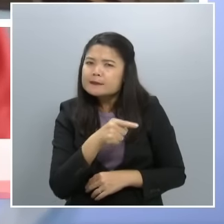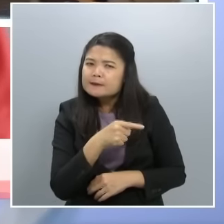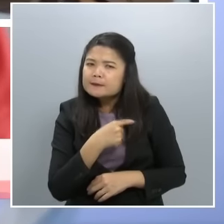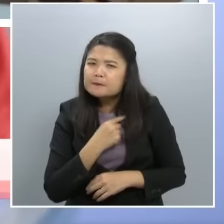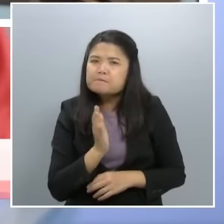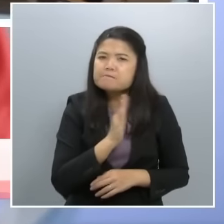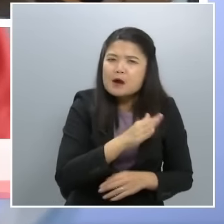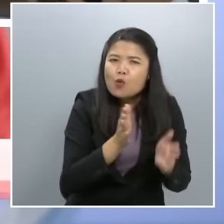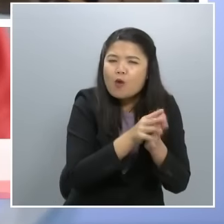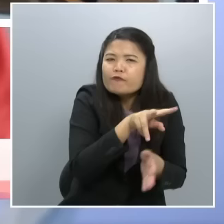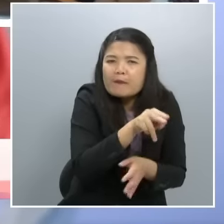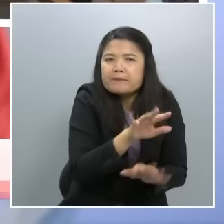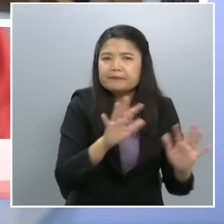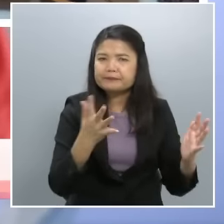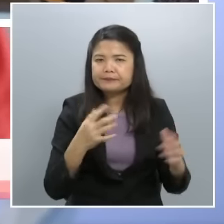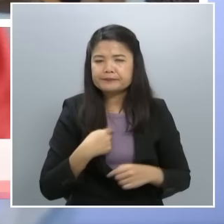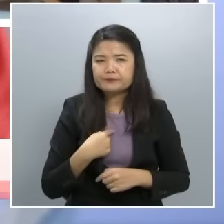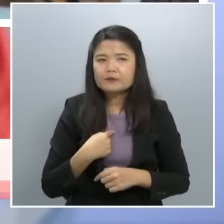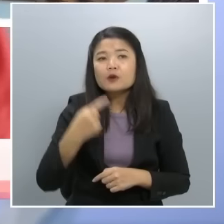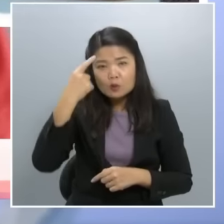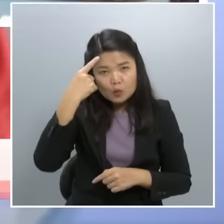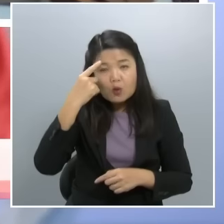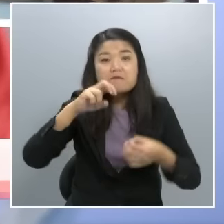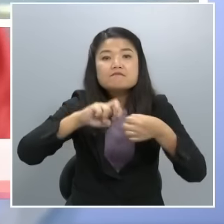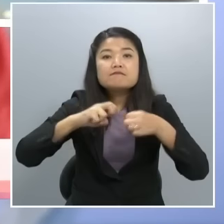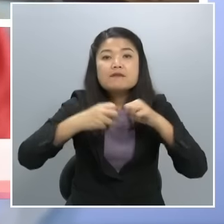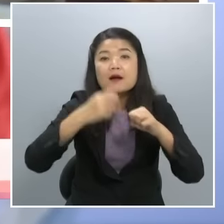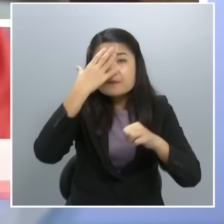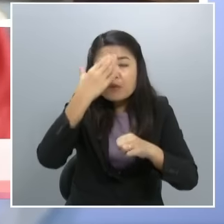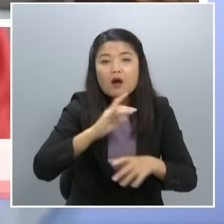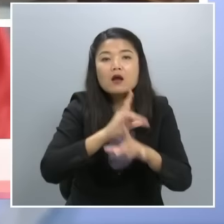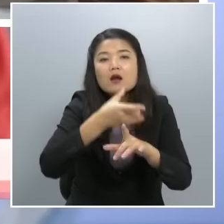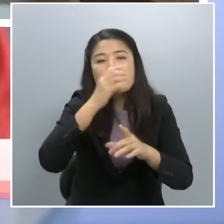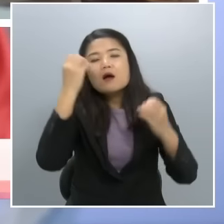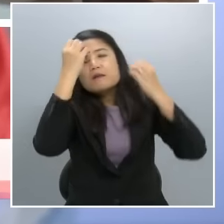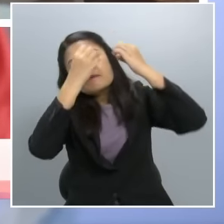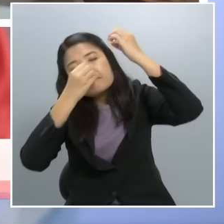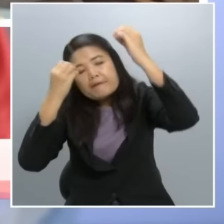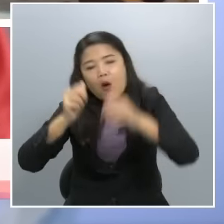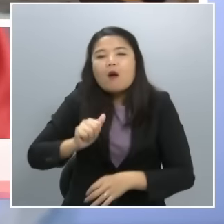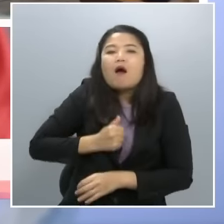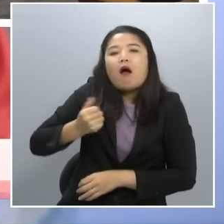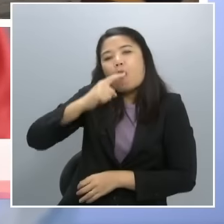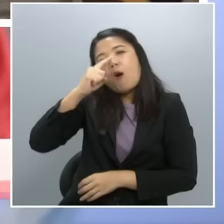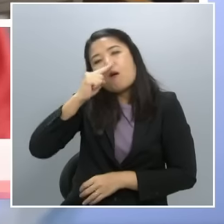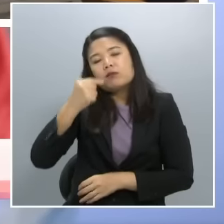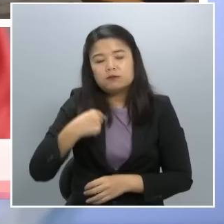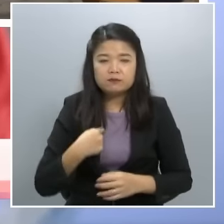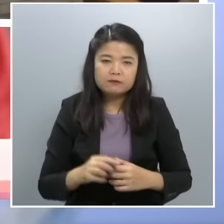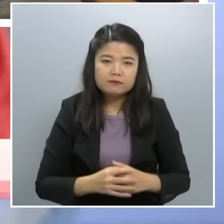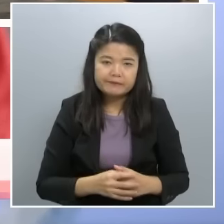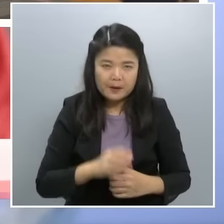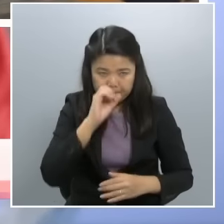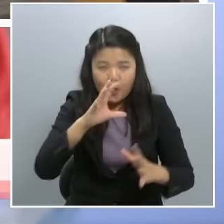เลยตอนนี้คือพี่ชายรู้จริงๆว่าเรื่องนั้นมันเกิดจากเนี่ยมองแล้วหาเรื่องมองแล้วมันไปหาเรื่องพี่ชายย